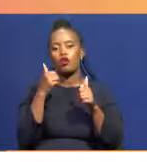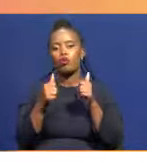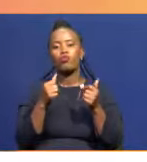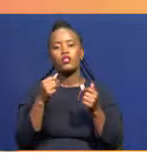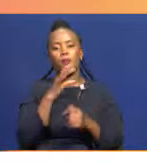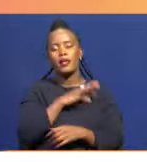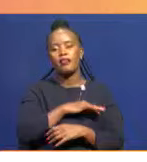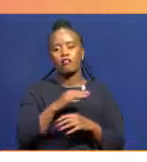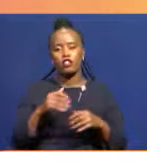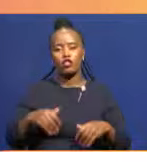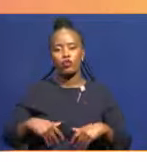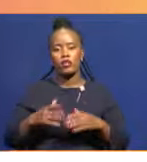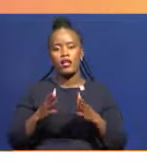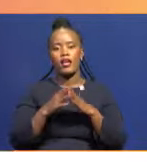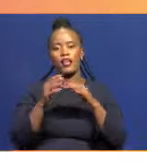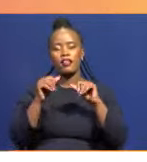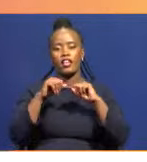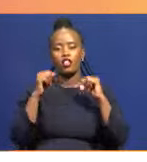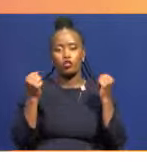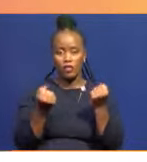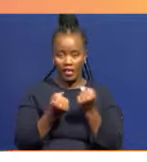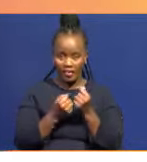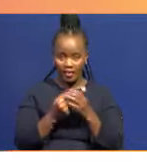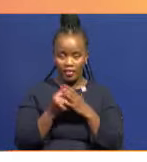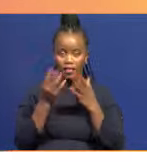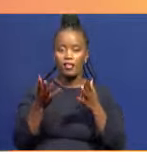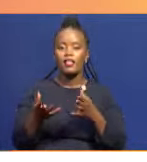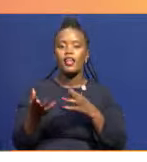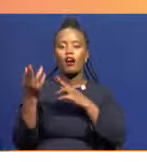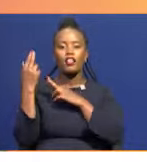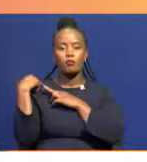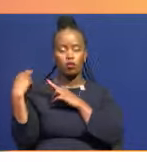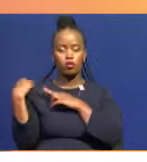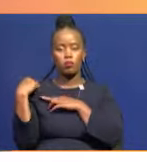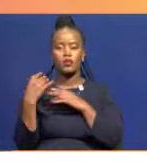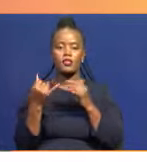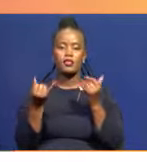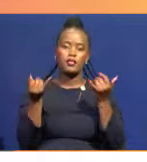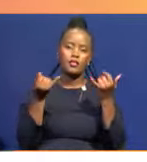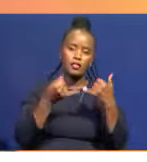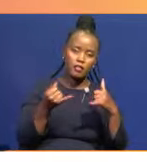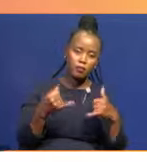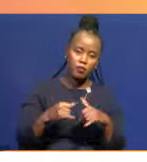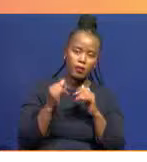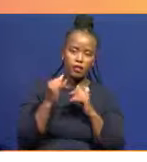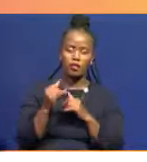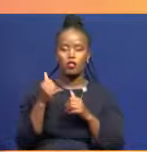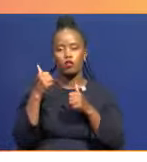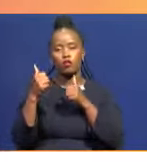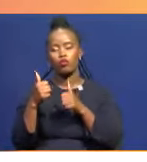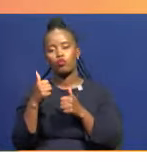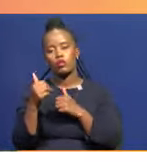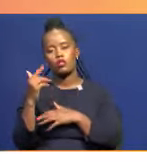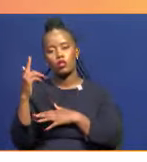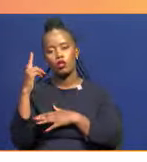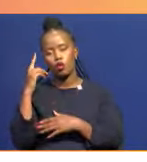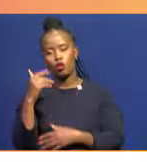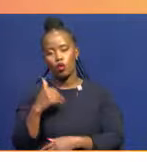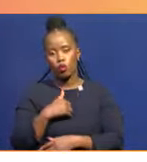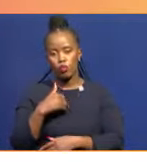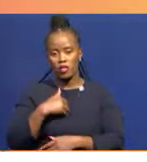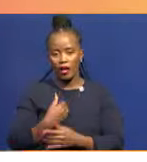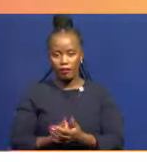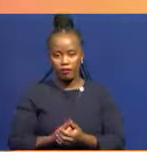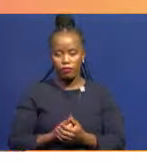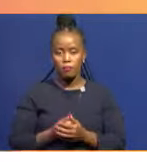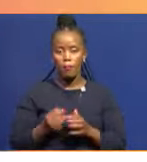jamii kwa ujumla. Kwa hivyo jukumu letu ni kutekeleza, mm-hmm. ile sheria yenye ipo. Pia kuna sheria